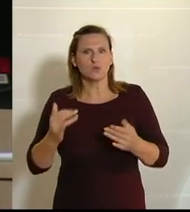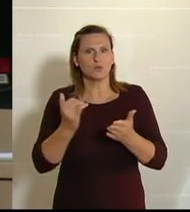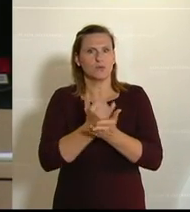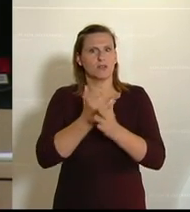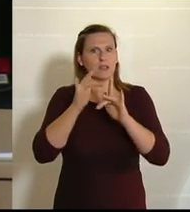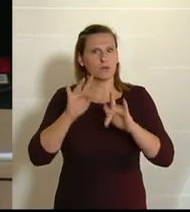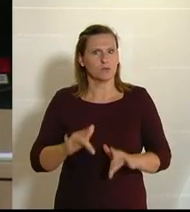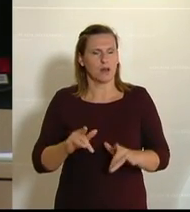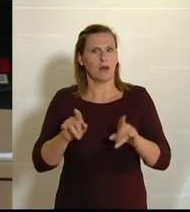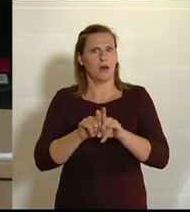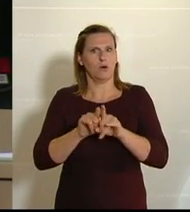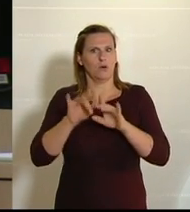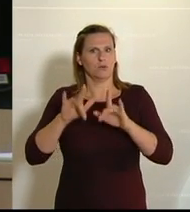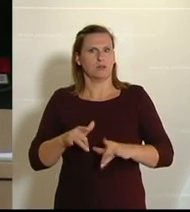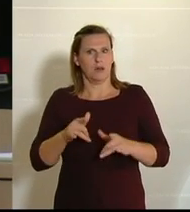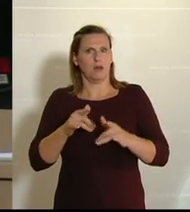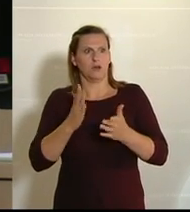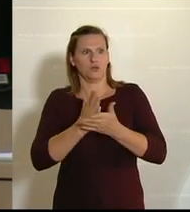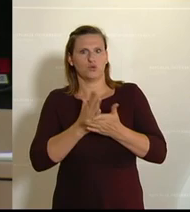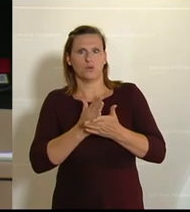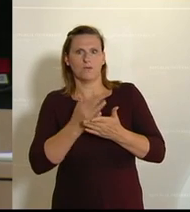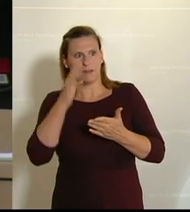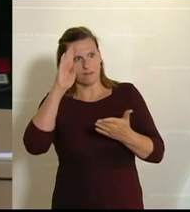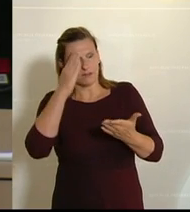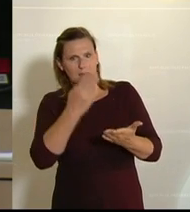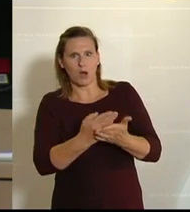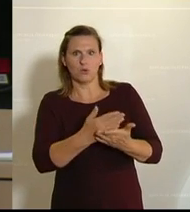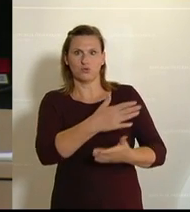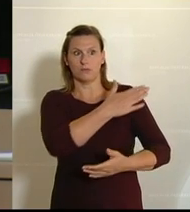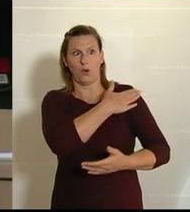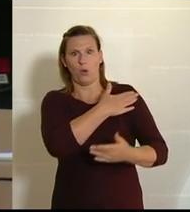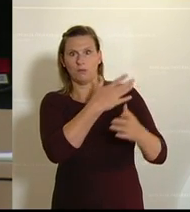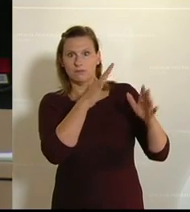Institutionsvertretern, wo hier Vorschusszutrauen und Lorbeeren